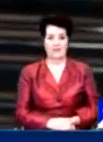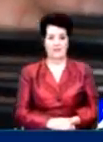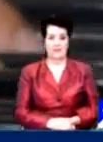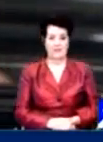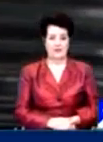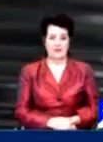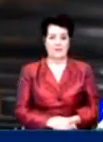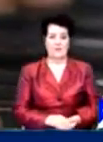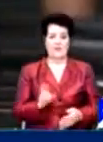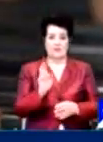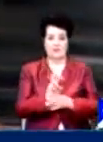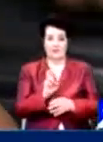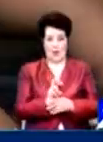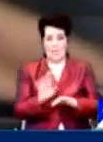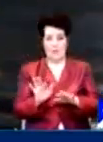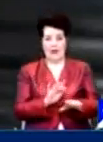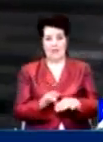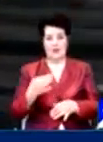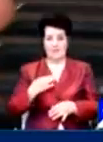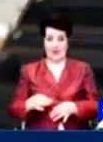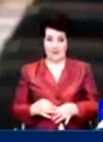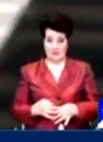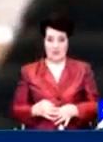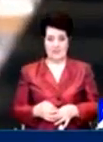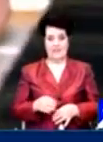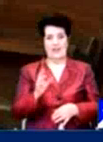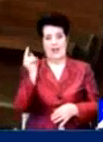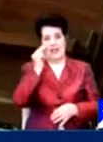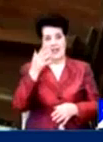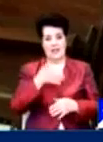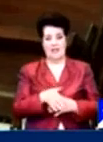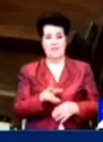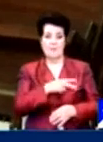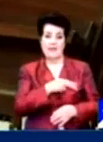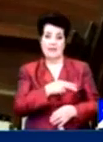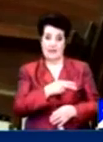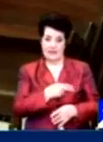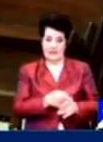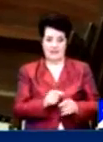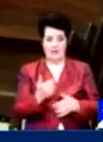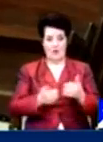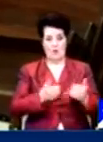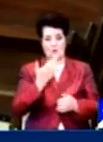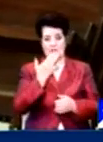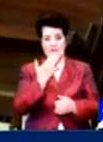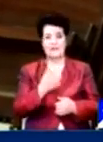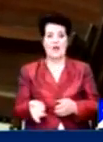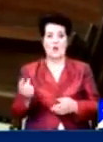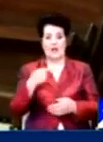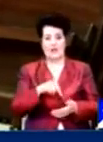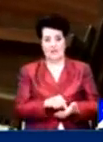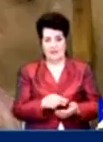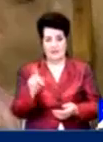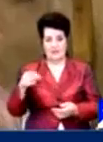poloneza. Vizita pianiștilor francezi vine după ce elevii basarabeni medaliați la concursuri internaționale deja au revenit